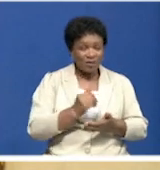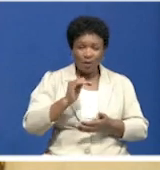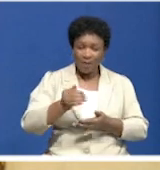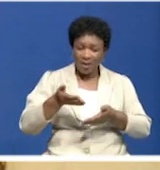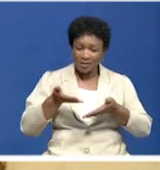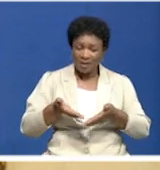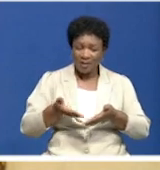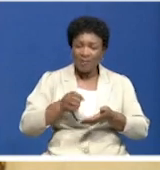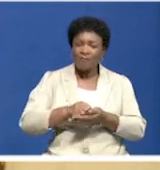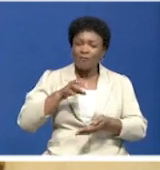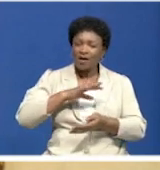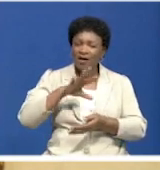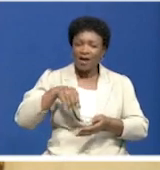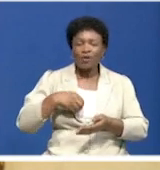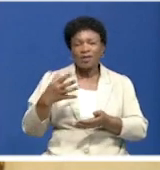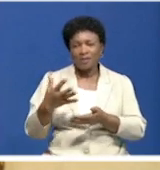ukubongwa